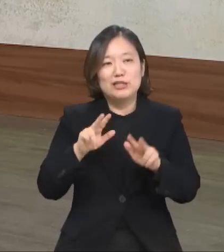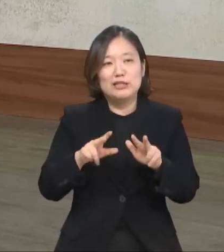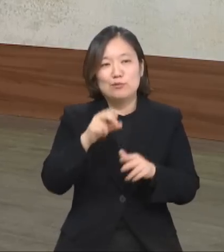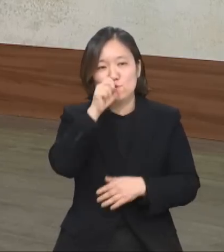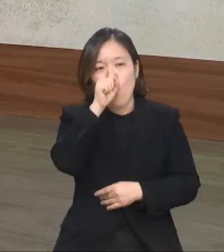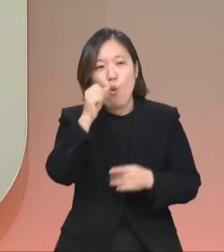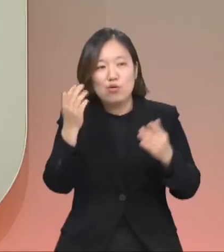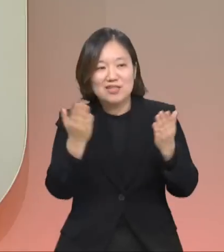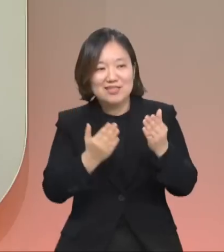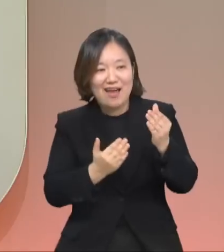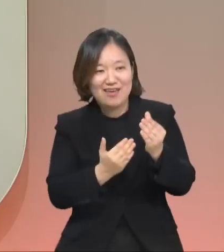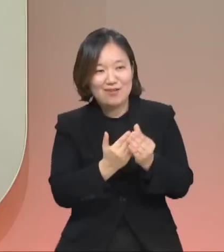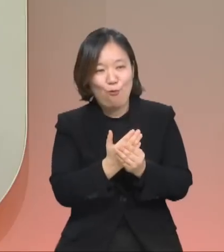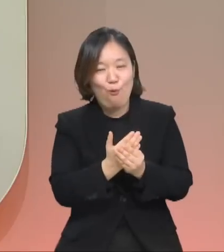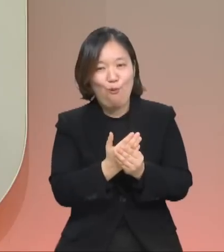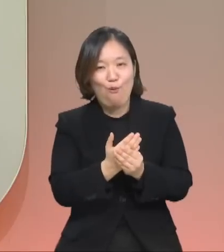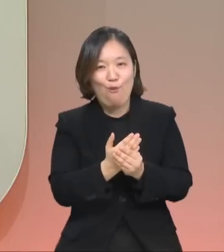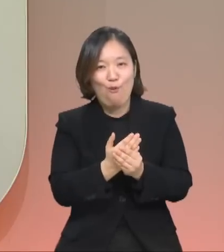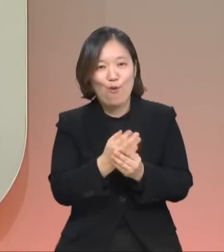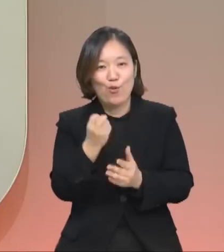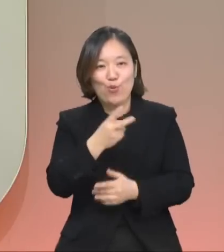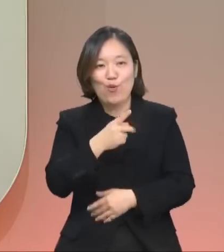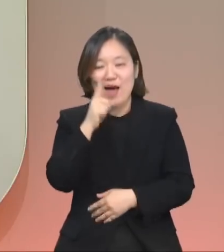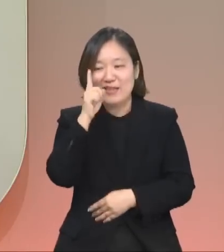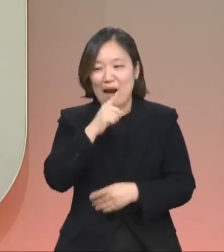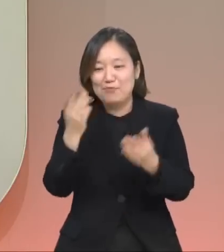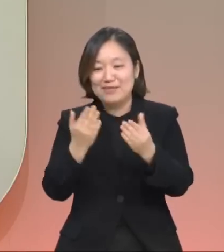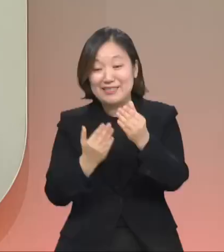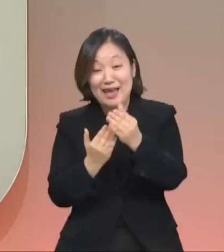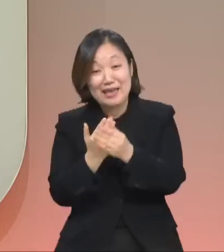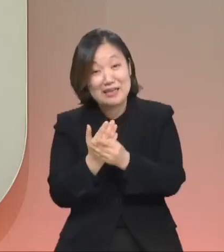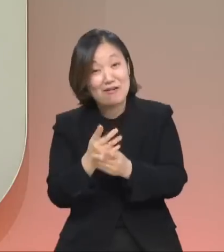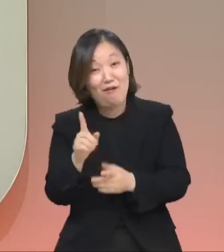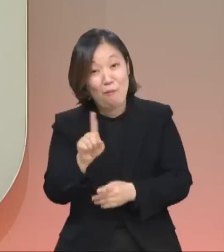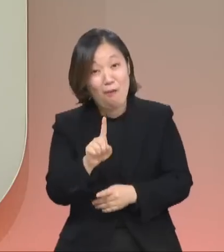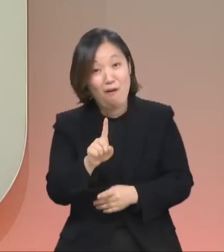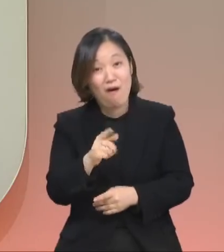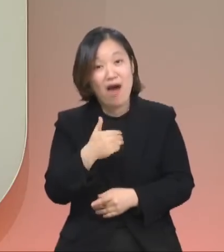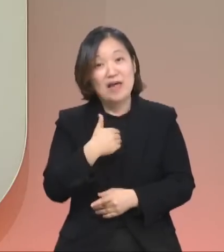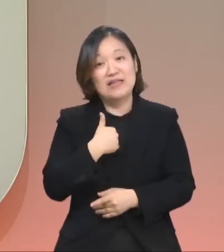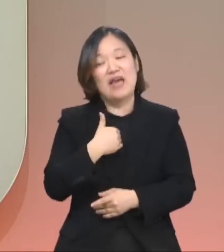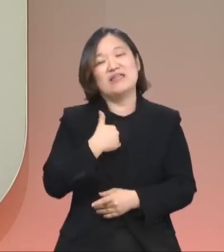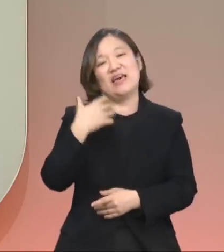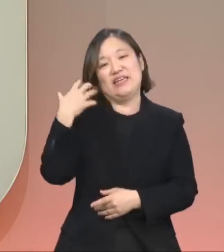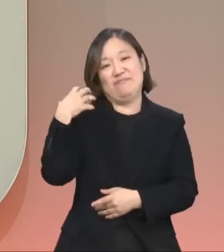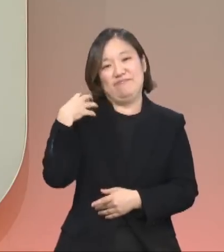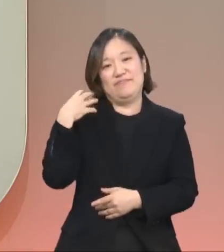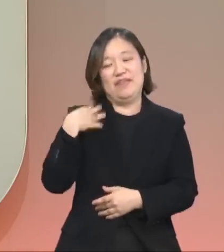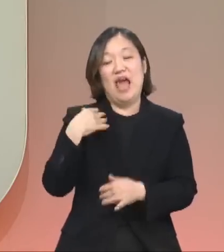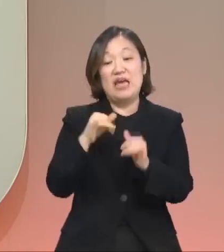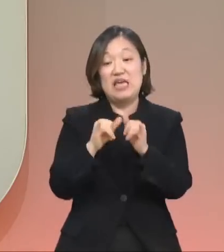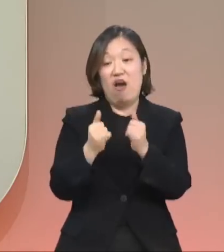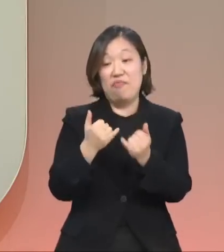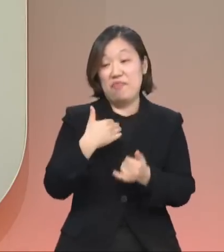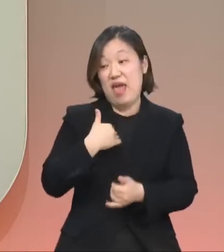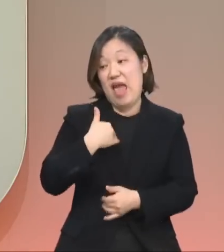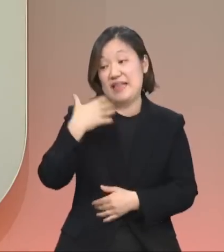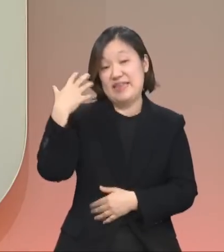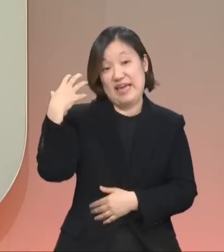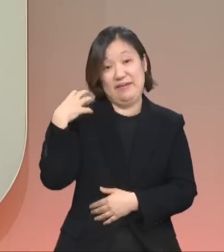좋은 일도 우리 앞에 펼쳐진 나쁜 일도 다 내가 지은 인연법이다라는 것을 제가 항상